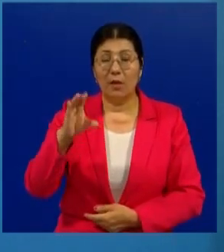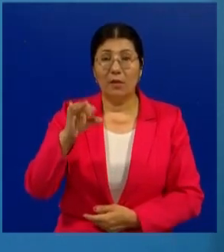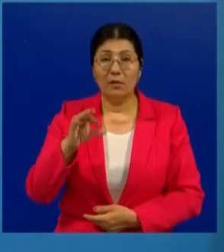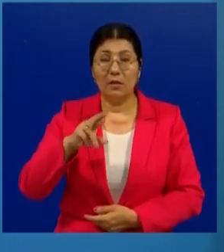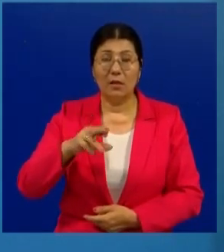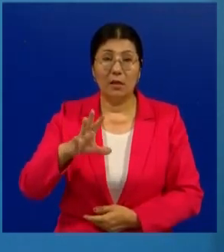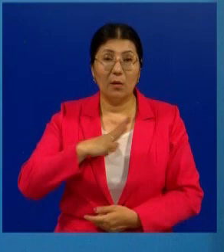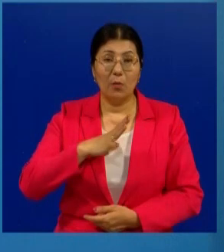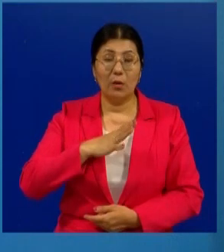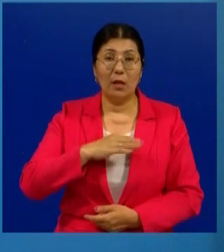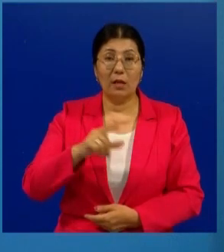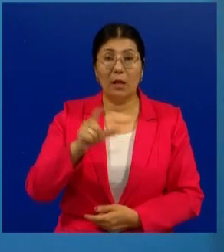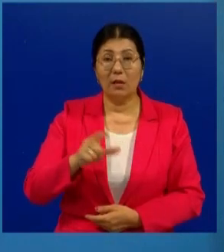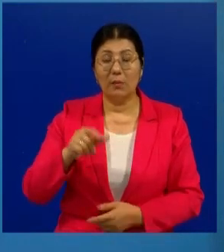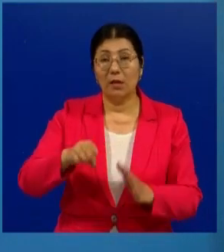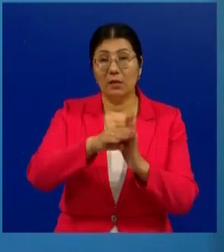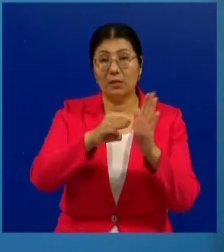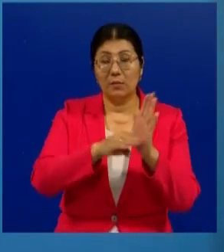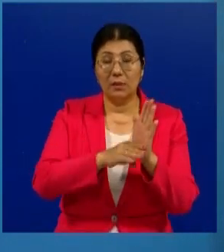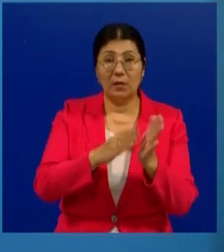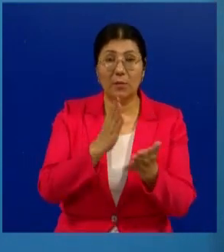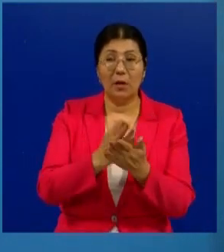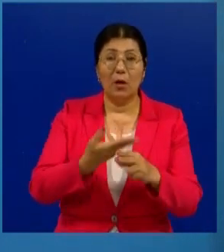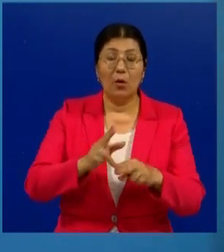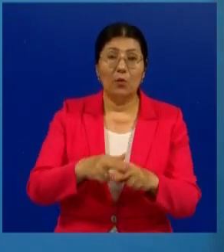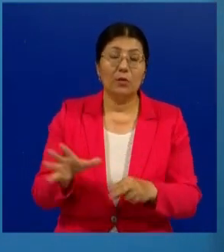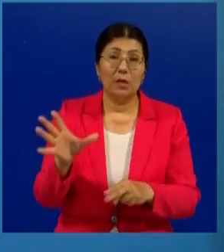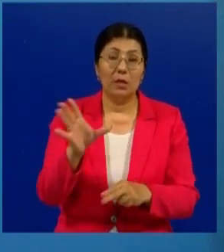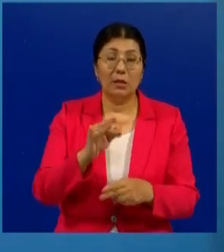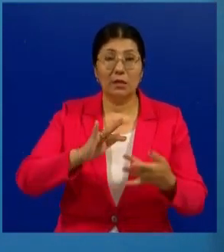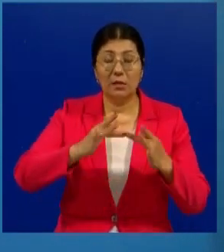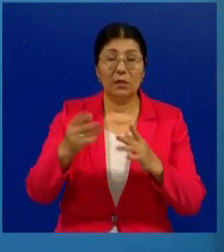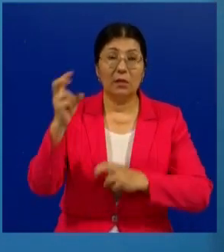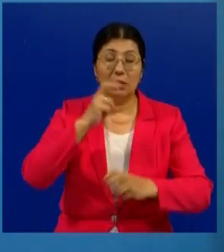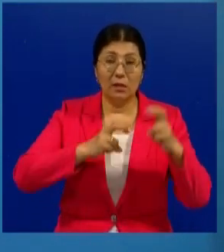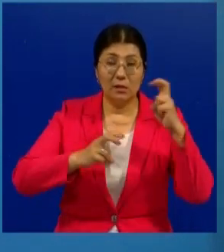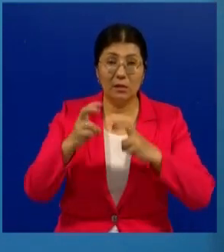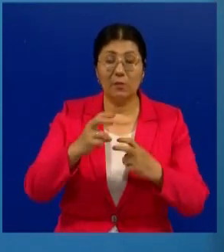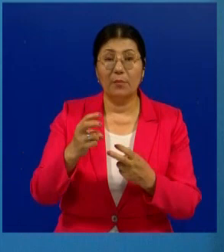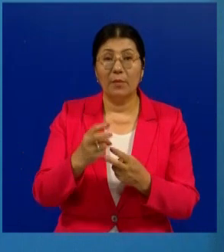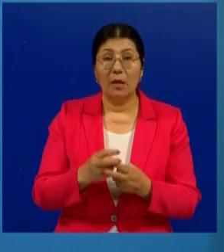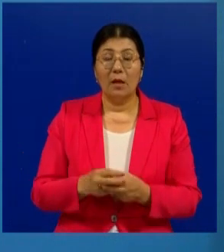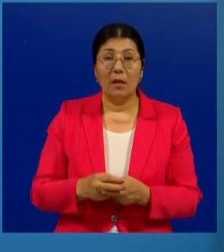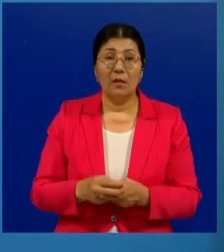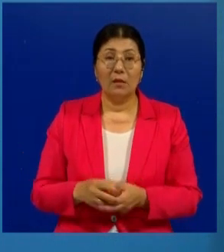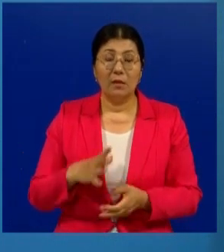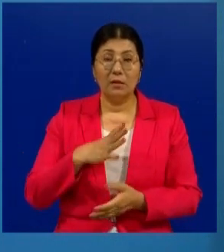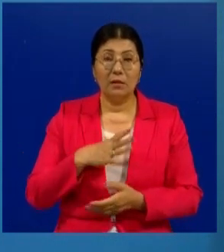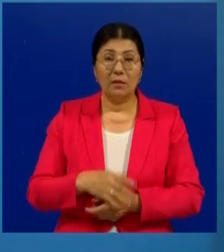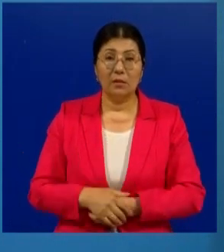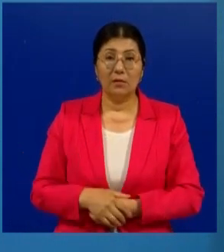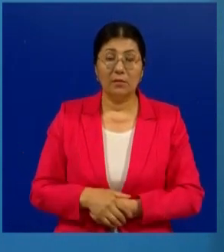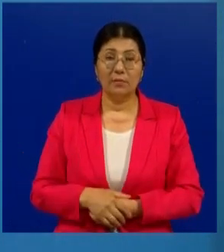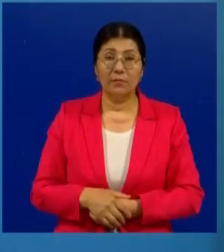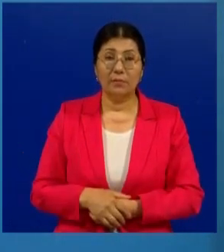тізімі жасақталған ғой мынау әлеуметтік желіде. Содан тағы тексереміз. Кейде одан да шығып атады ақталған болса. Сондай ақталмағандарды біз оны